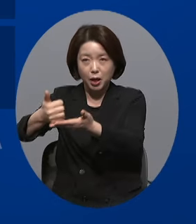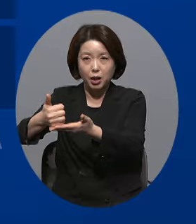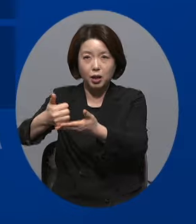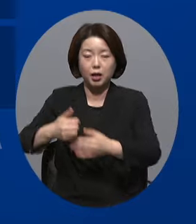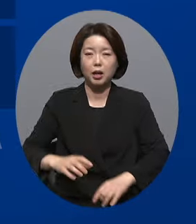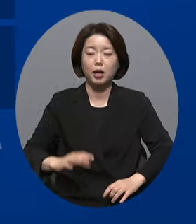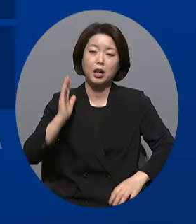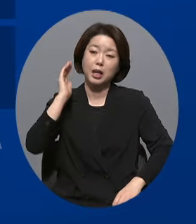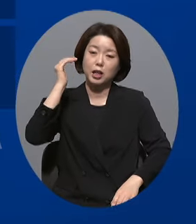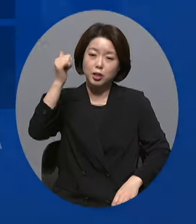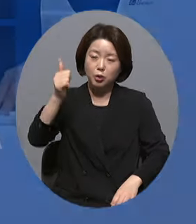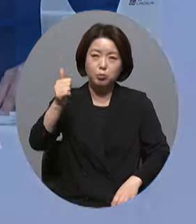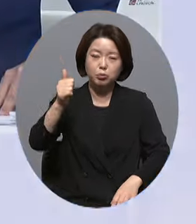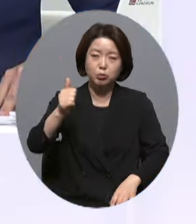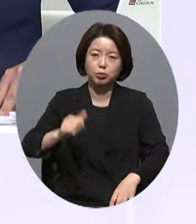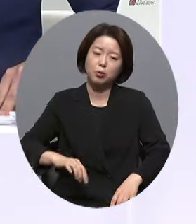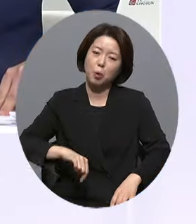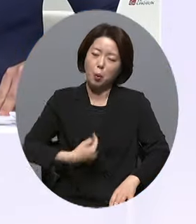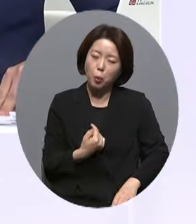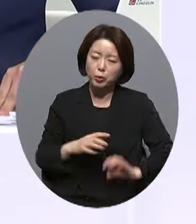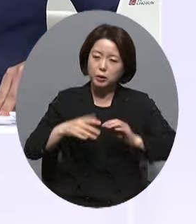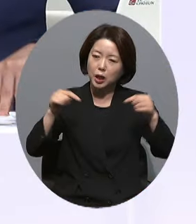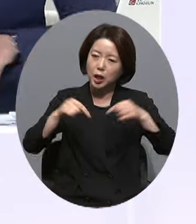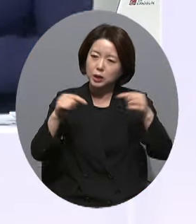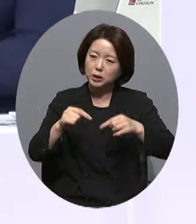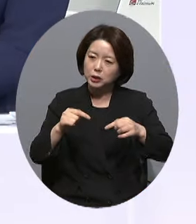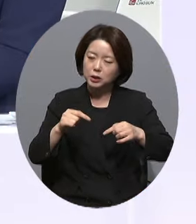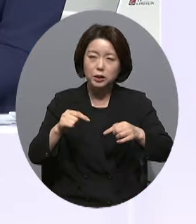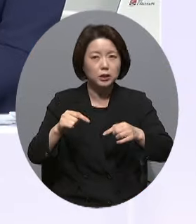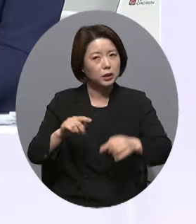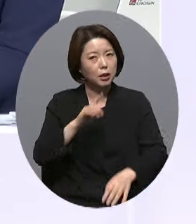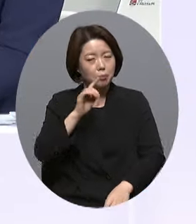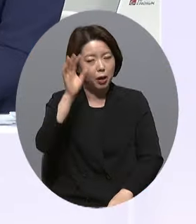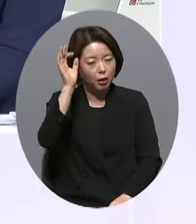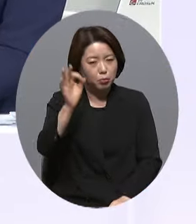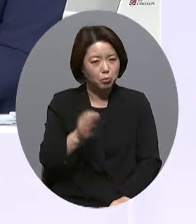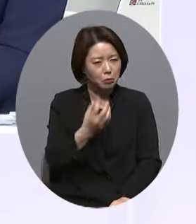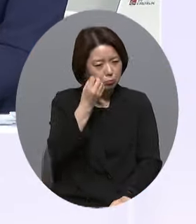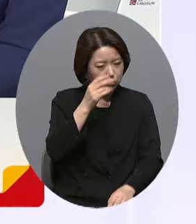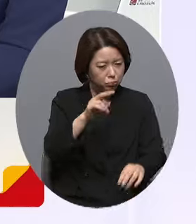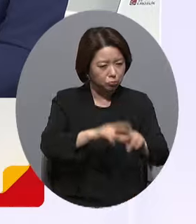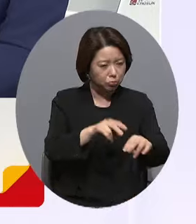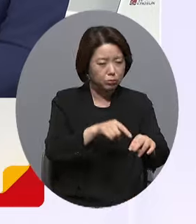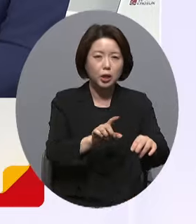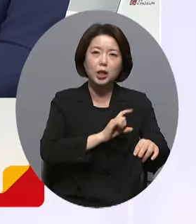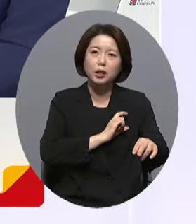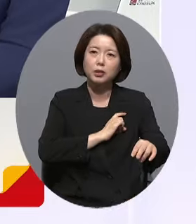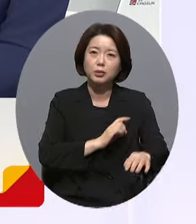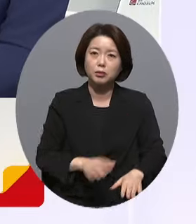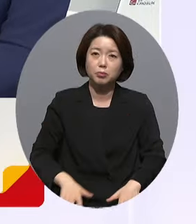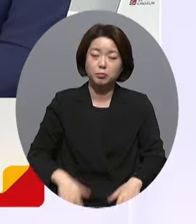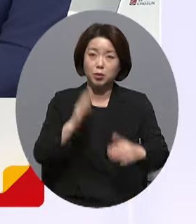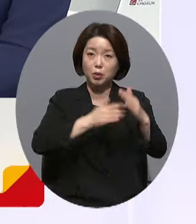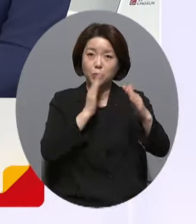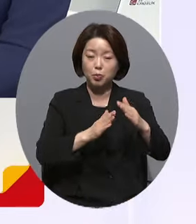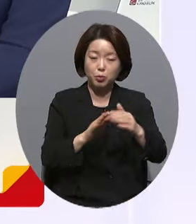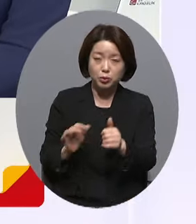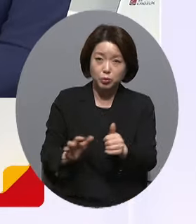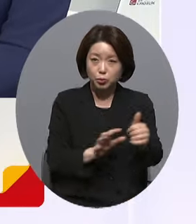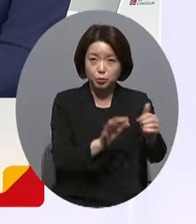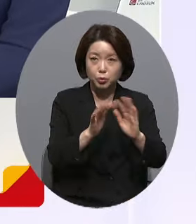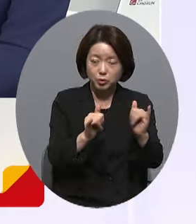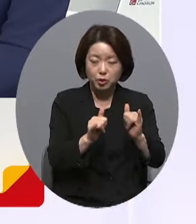외교다 이렇게 주장한 점을 감안한다면 다소 이상한 직책 아니냐 이런 해석들이 나오고 있는 건데요. 이 공식 수행원은 주